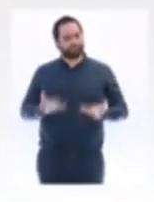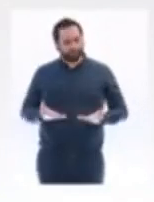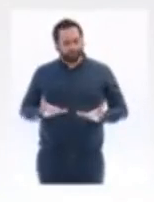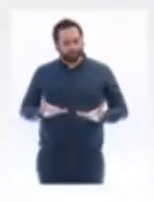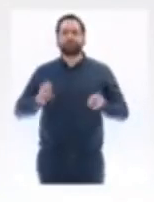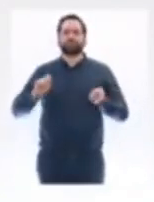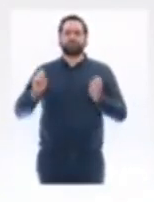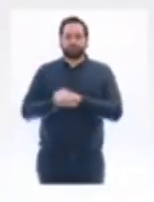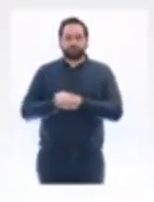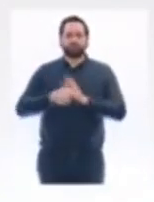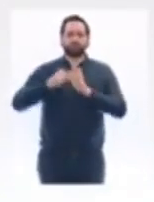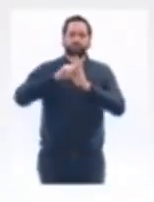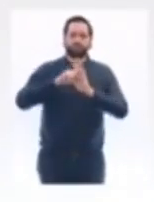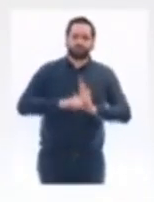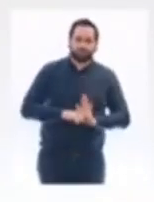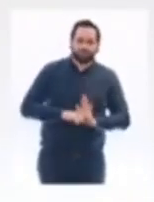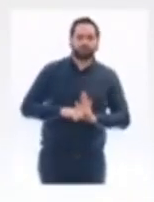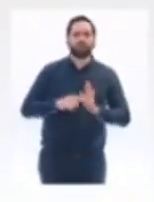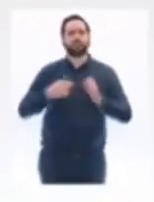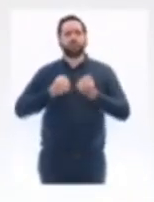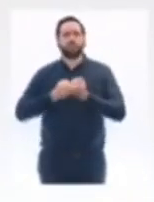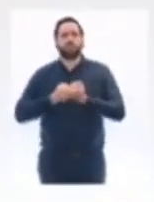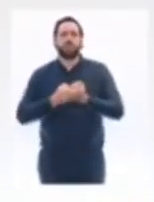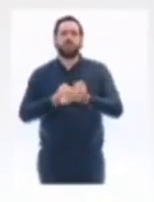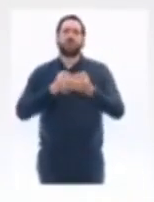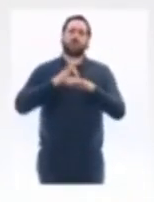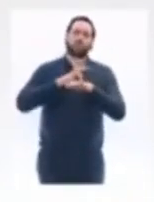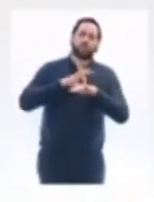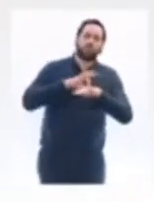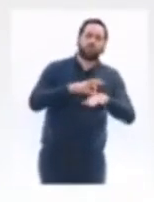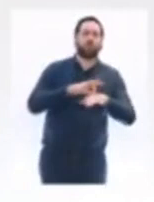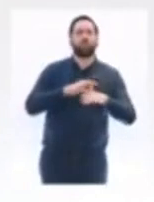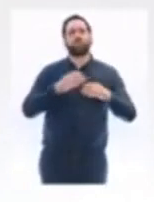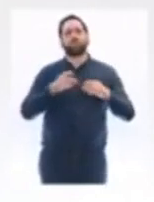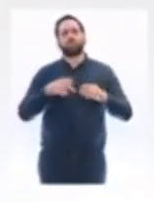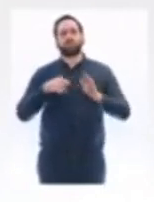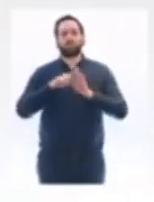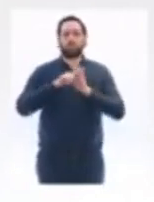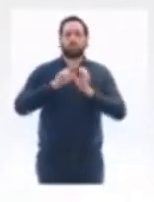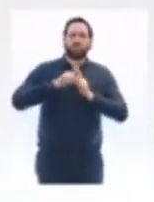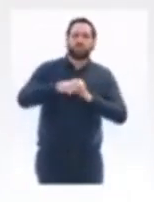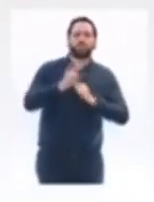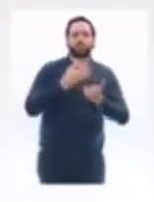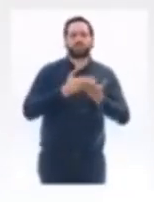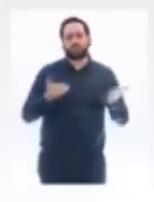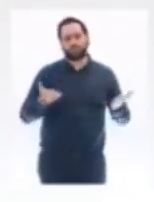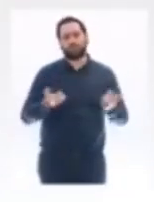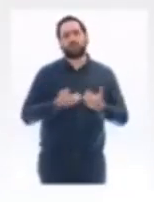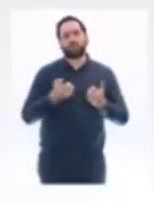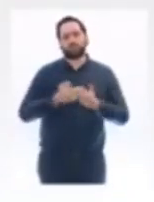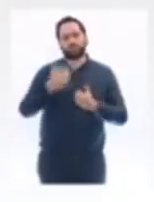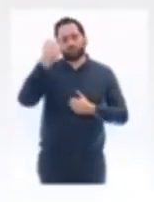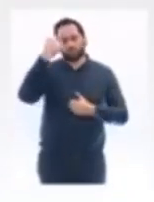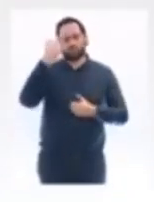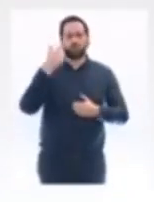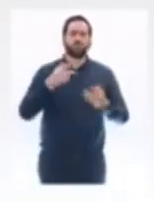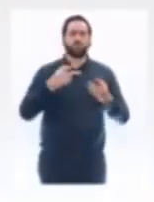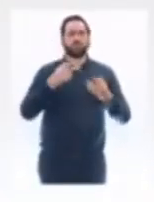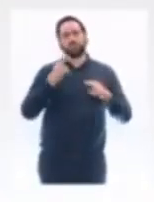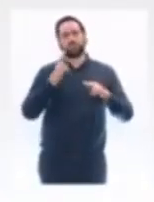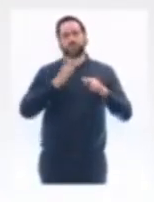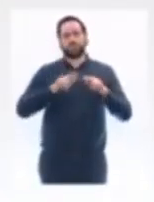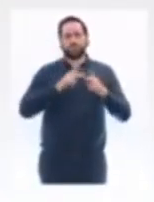crise en 2022. Enfin, sur la relance européenne, comme je vous l'ai dit, j'ai appelé mes homologues européens dans la journée,